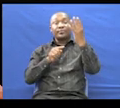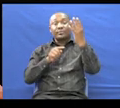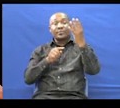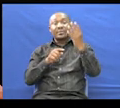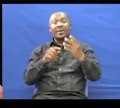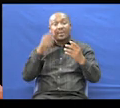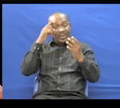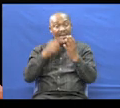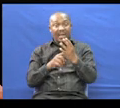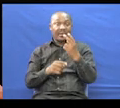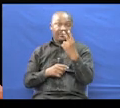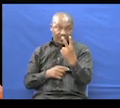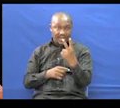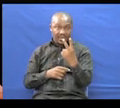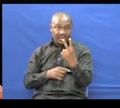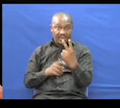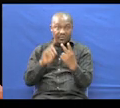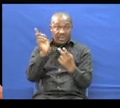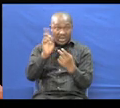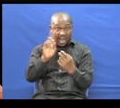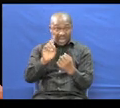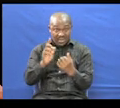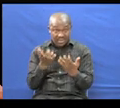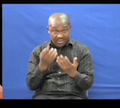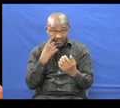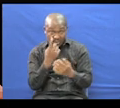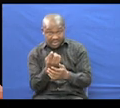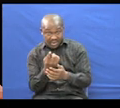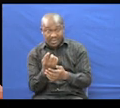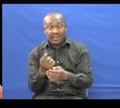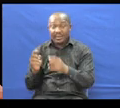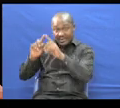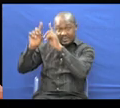Ok, moja, mbili eh? Kwa hiyo tutasema ni mbili